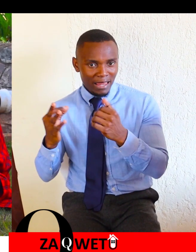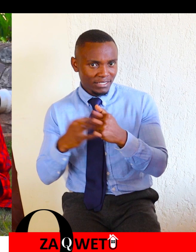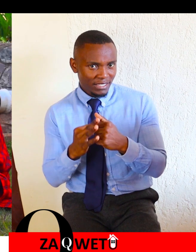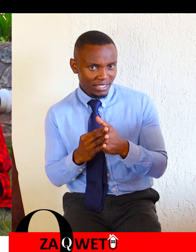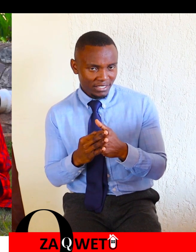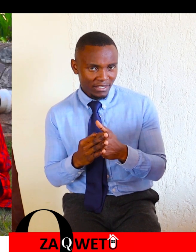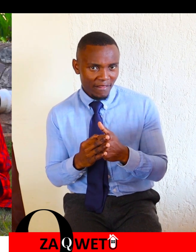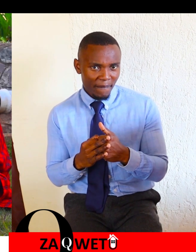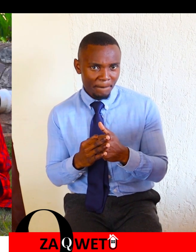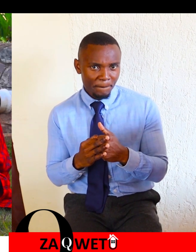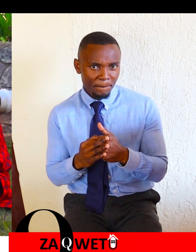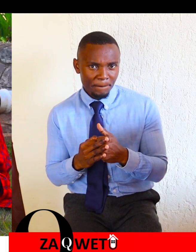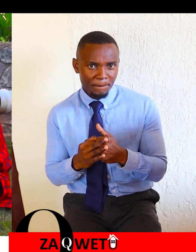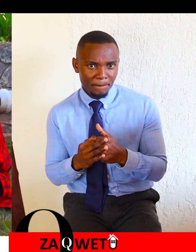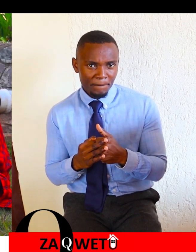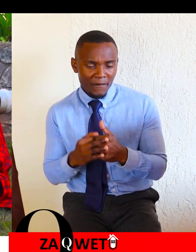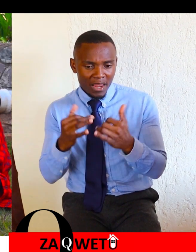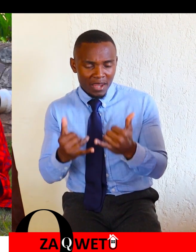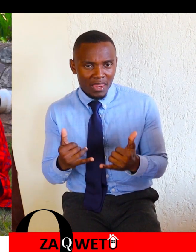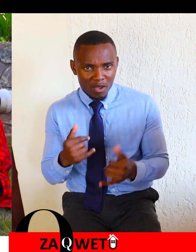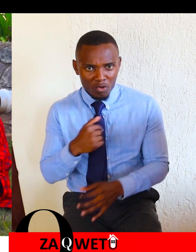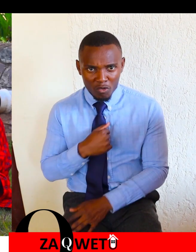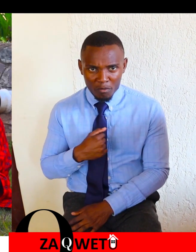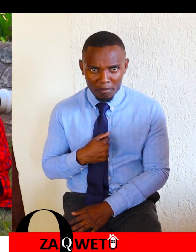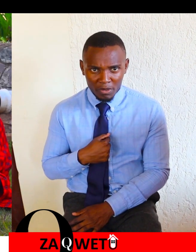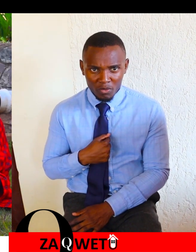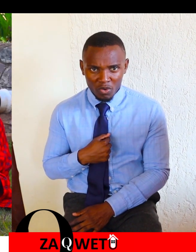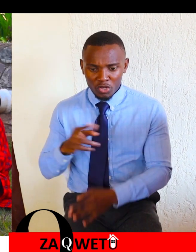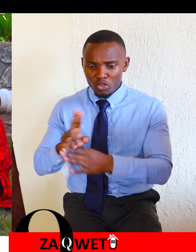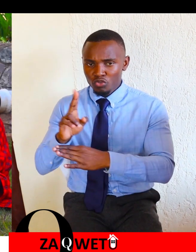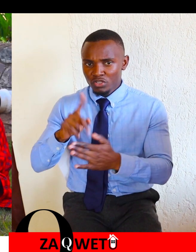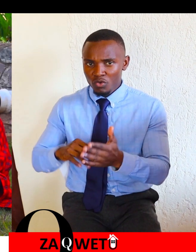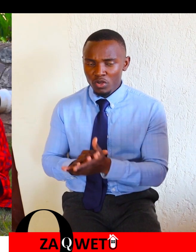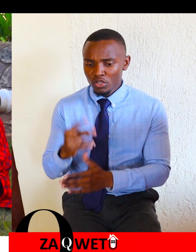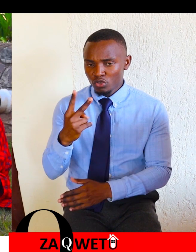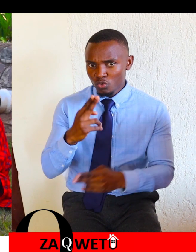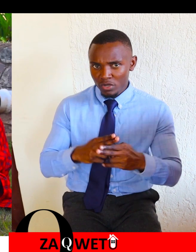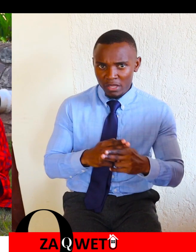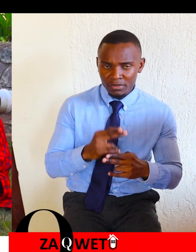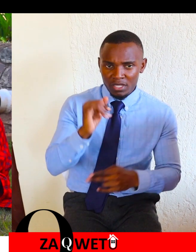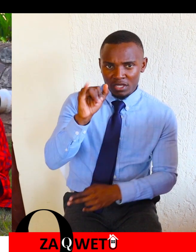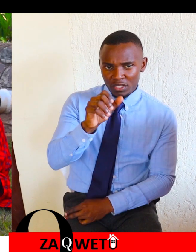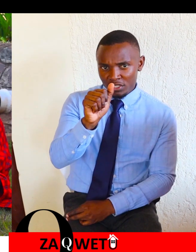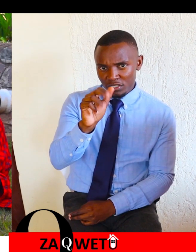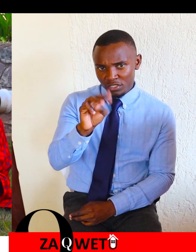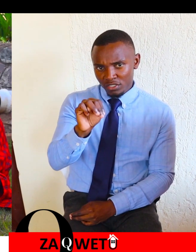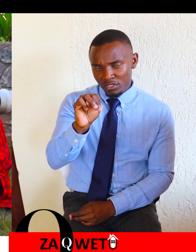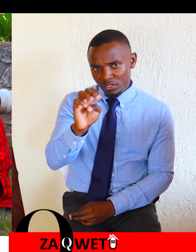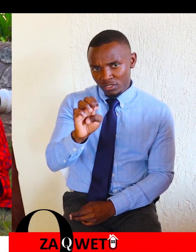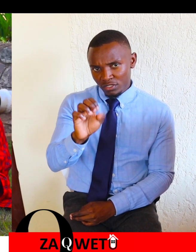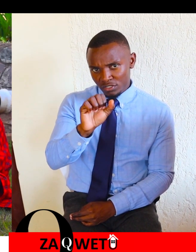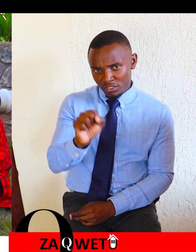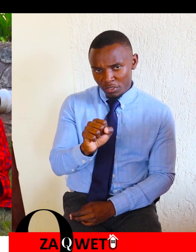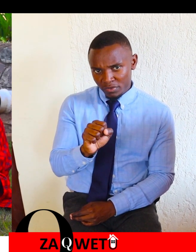nilipofika class 8. Nilipofika class 8, sasa nilikuwa nani wangu natumia majina mawili, James